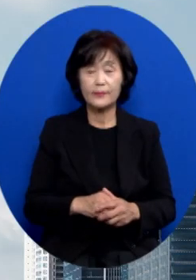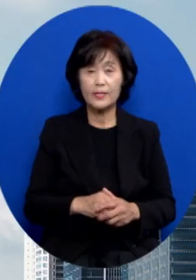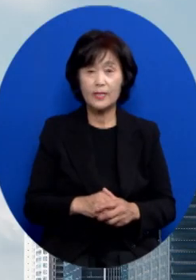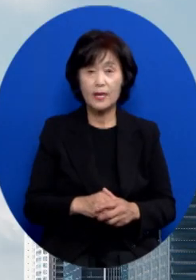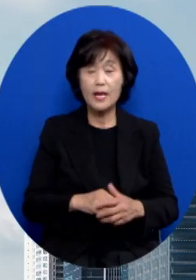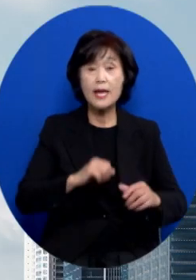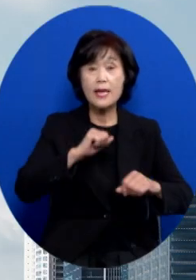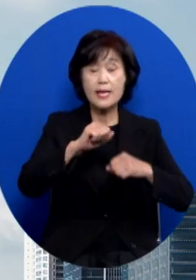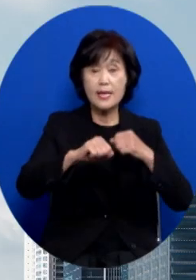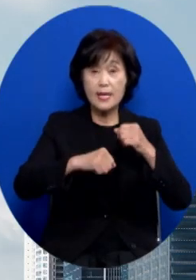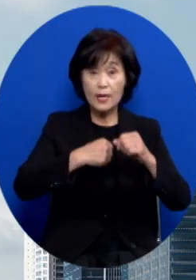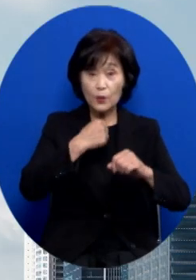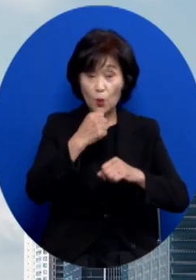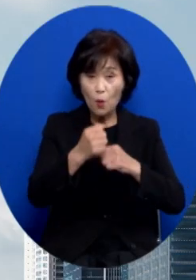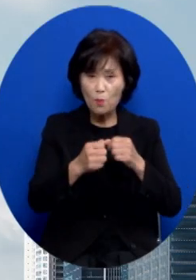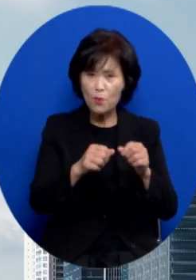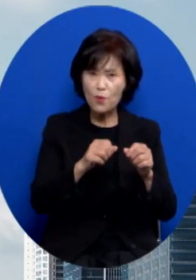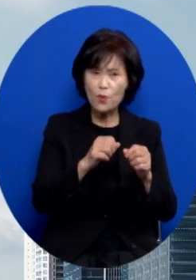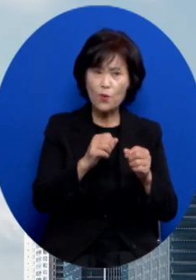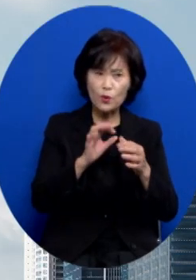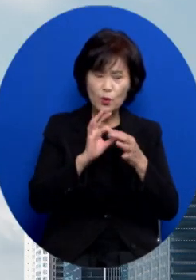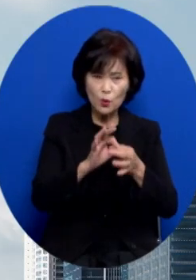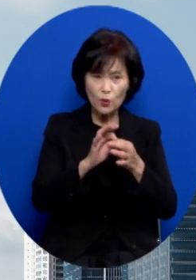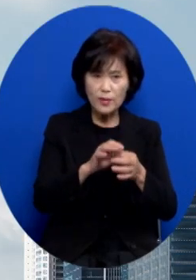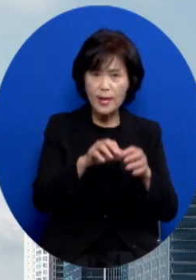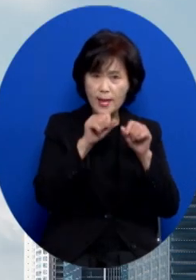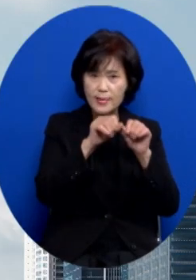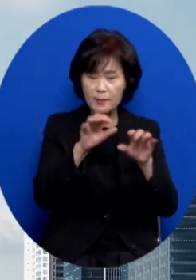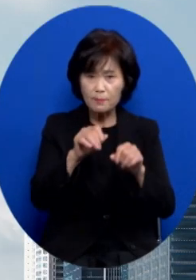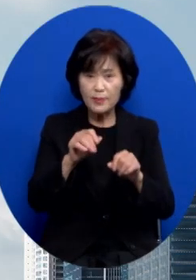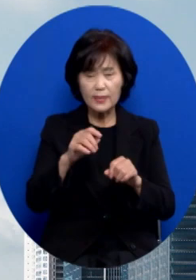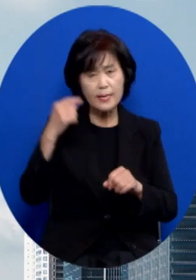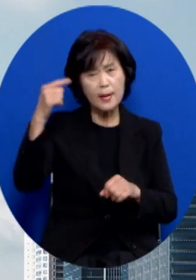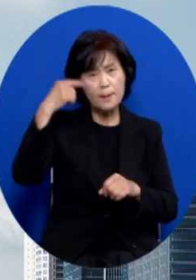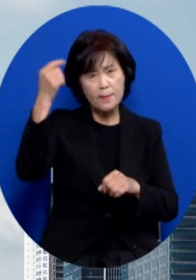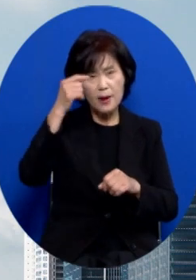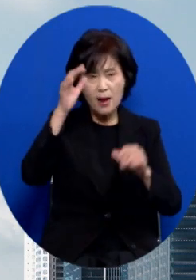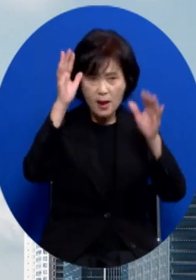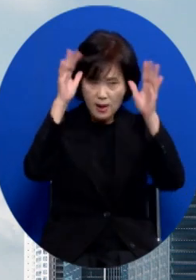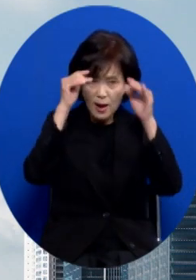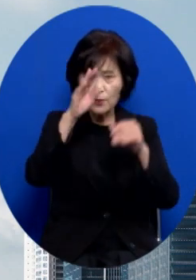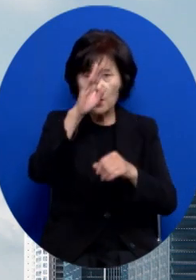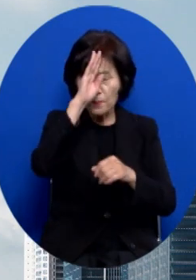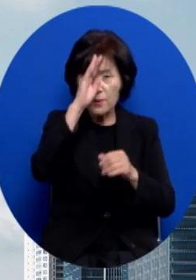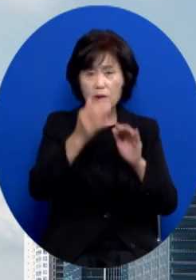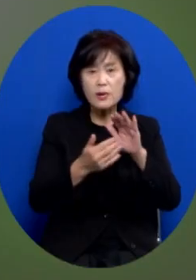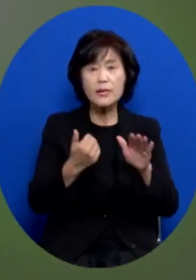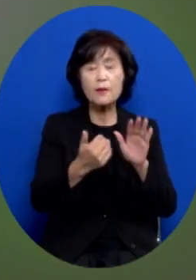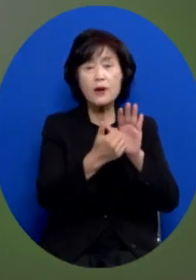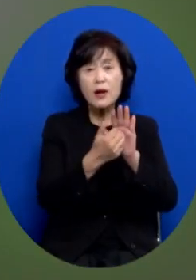서울시가 야생동물을 통해 전파되는 광견병을 예방하기 위해 예방약을 살포합니다.